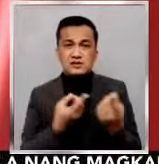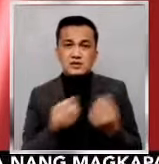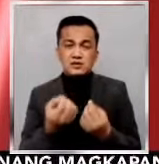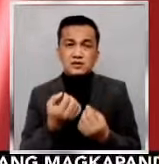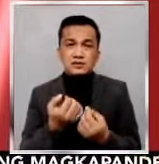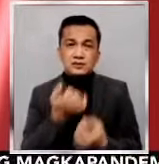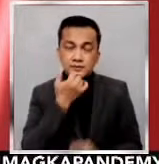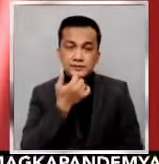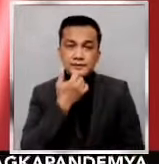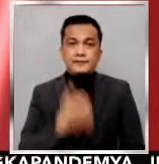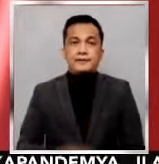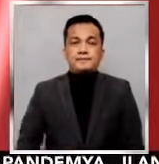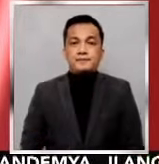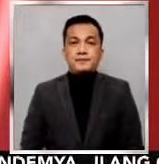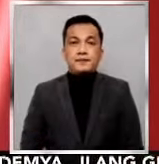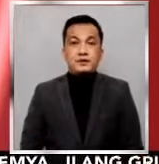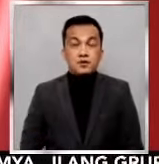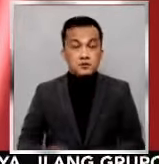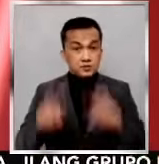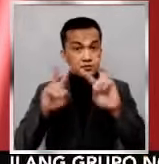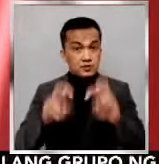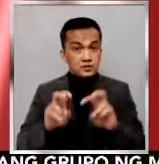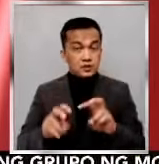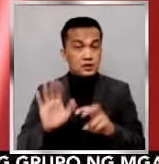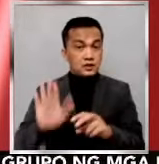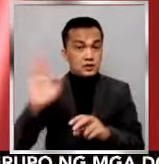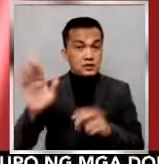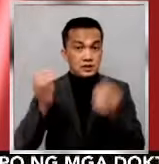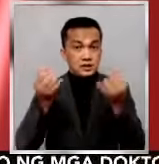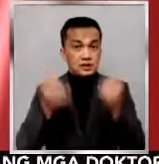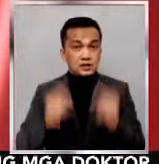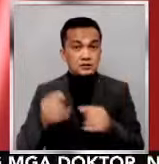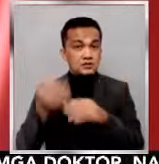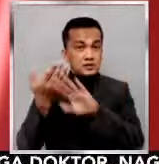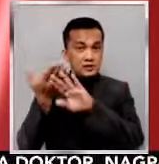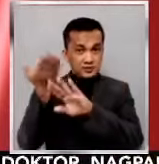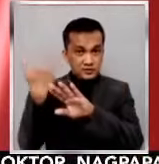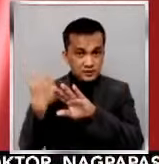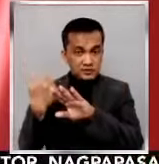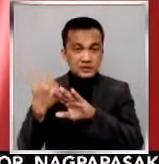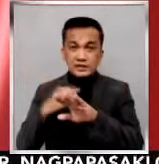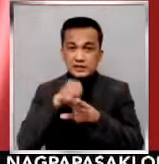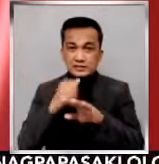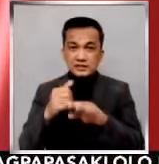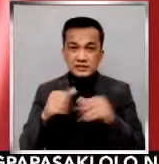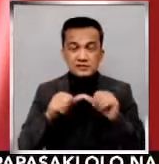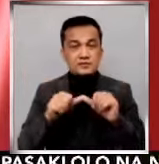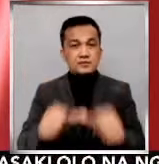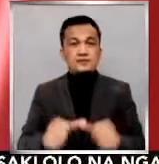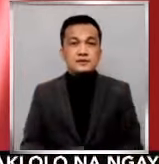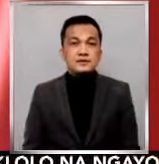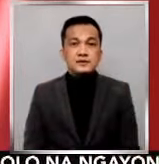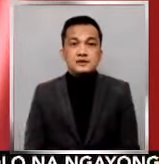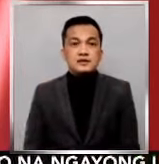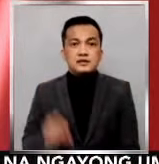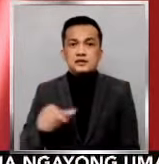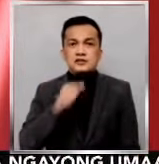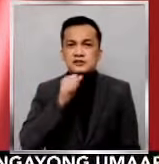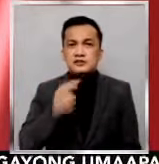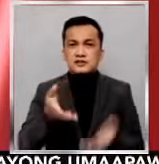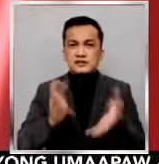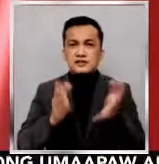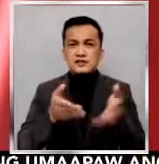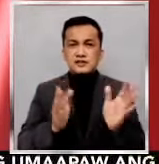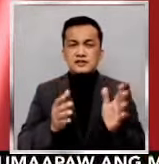Ang imbestigahan din daw nilang issue ay nakalipas na at hindi na nagpapatuloy. Hindi raw niya hahayaan ang mga alitan